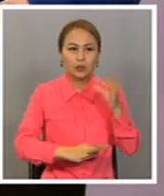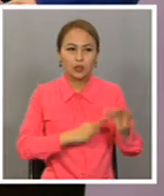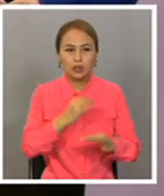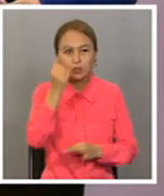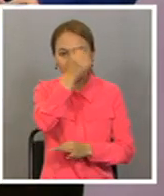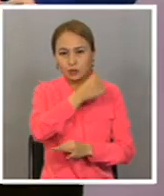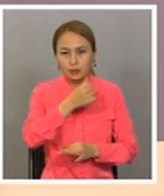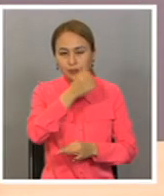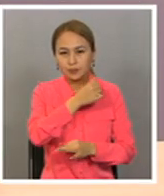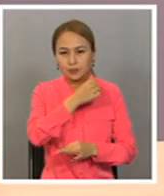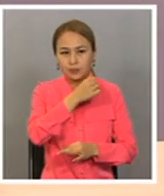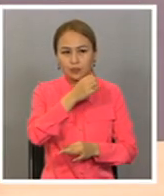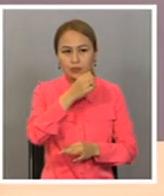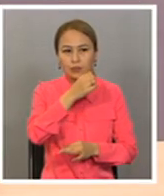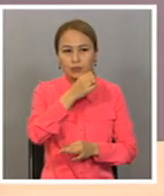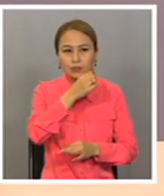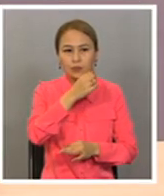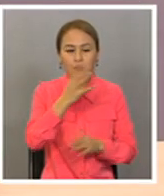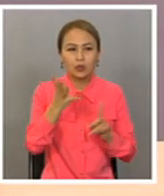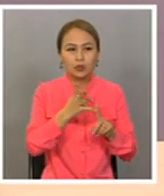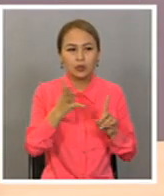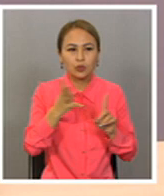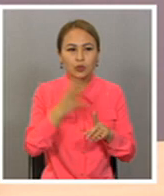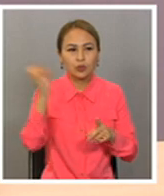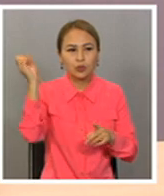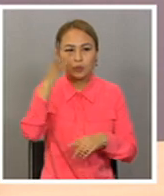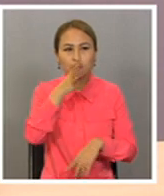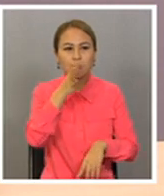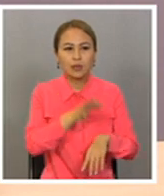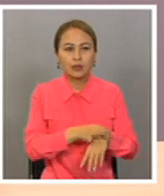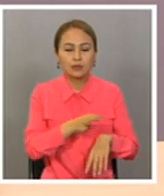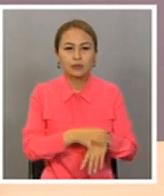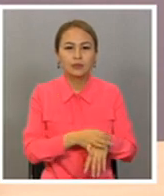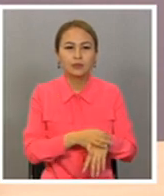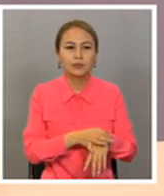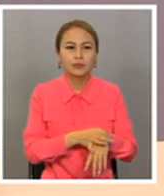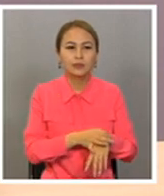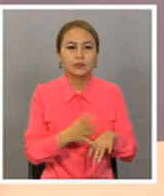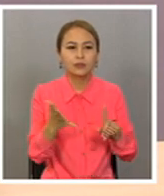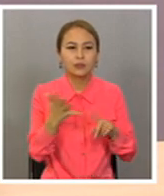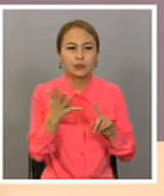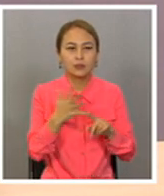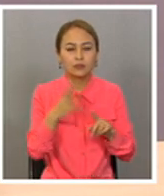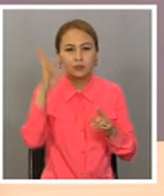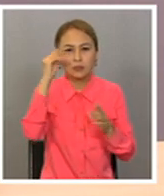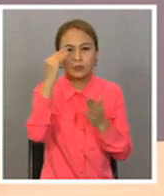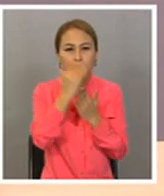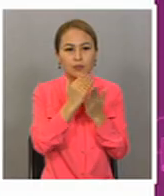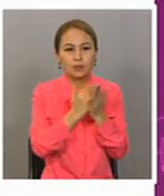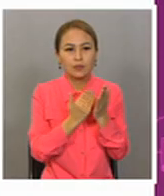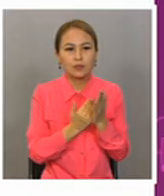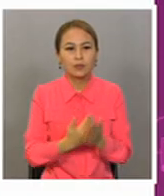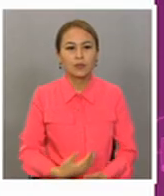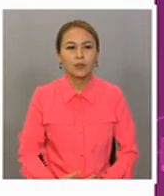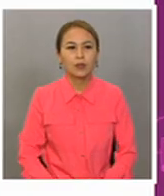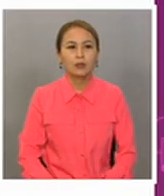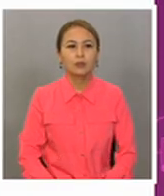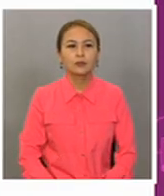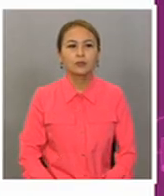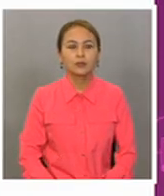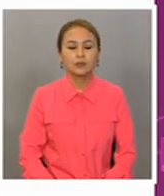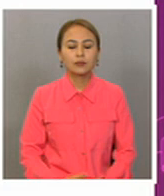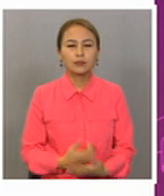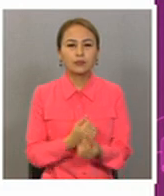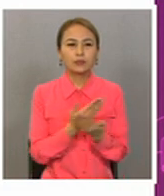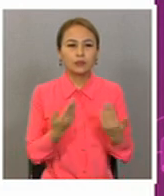тәуліктік жолы. Төртіншісі – күн сағат. Бесіншісі – күн күнтізбесі. Ал енді